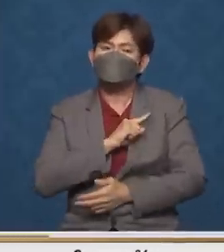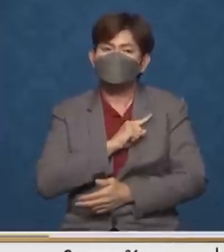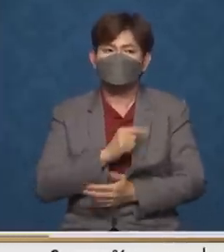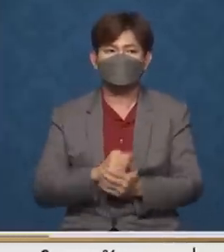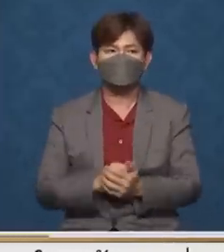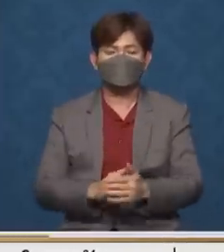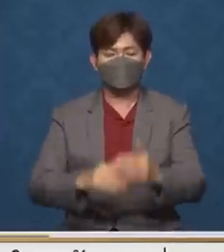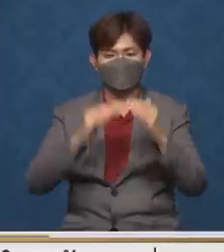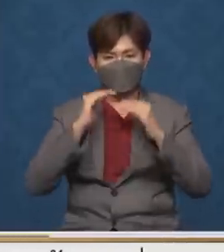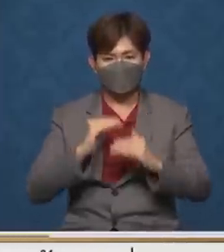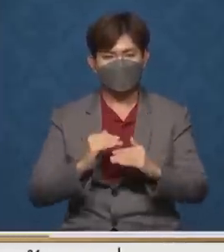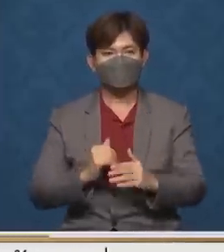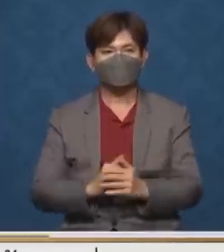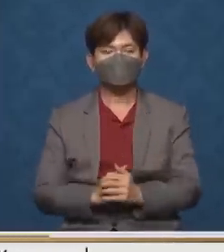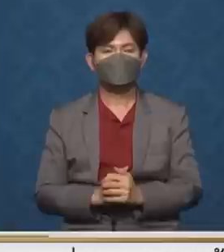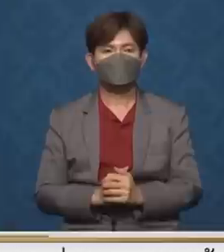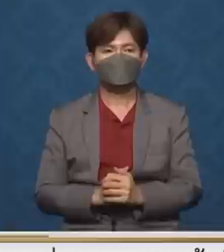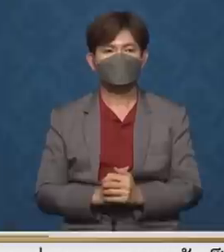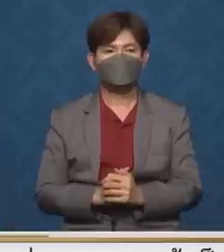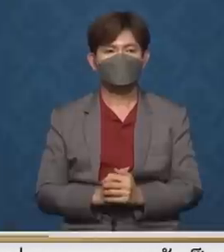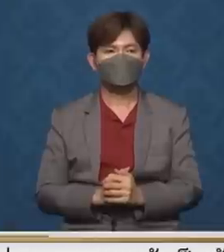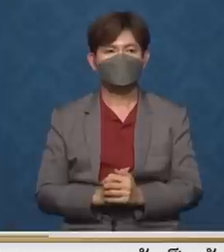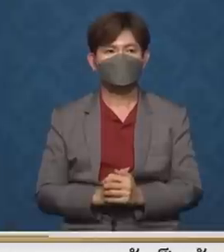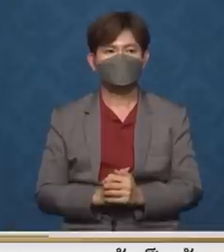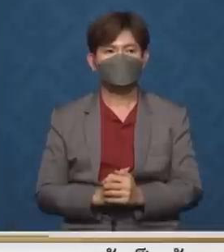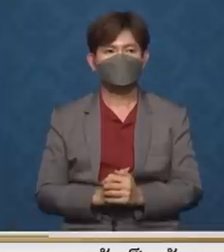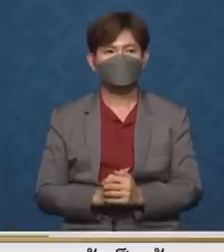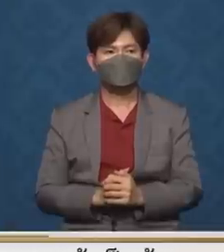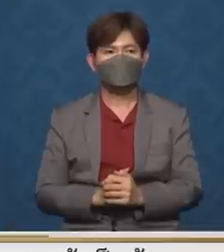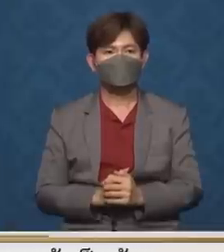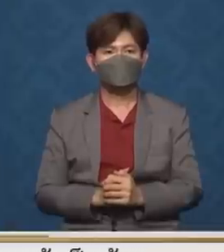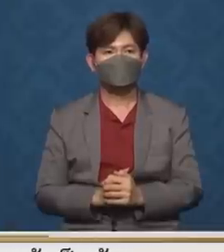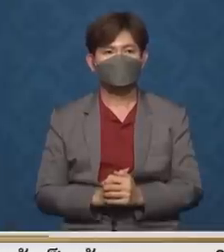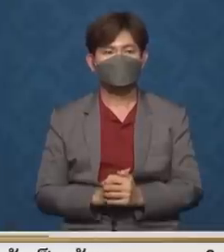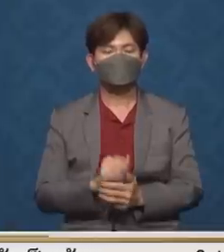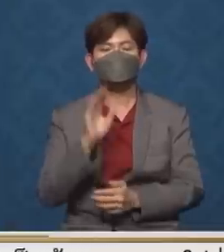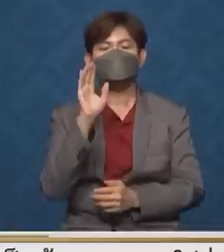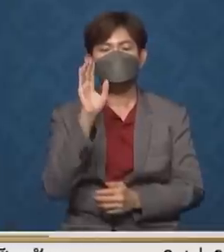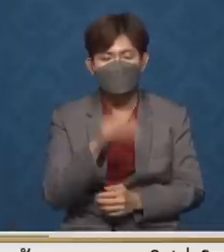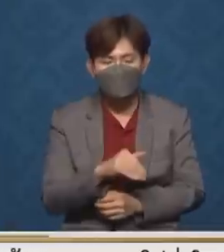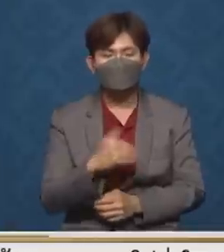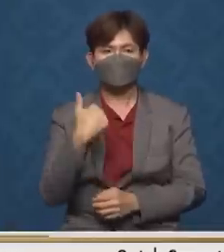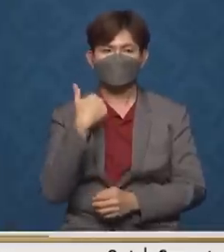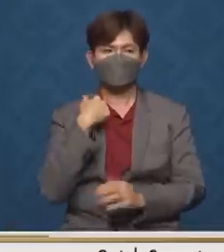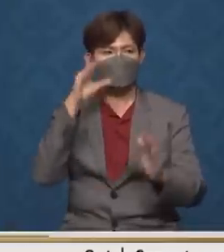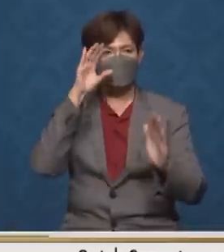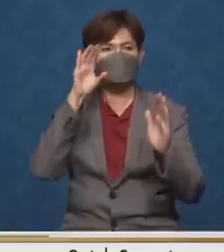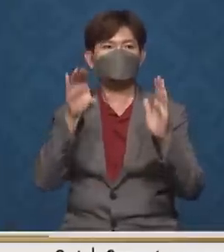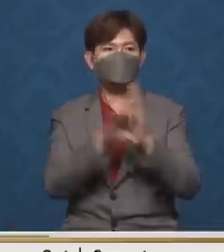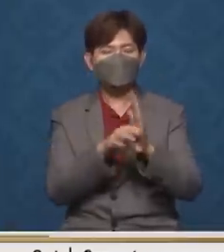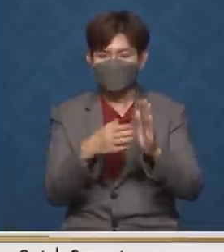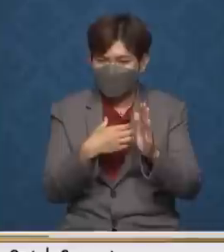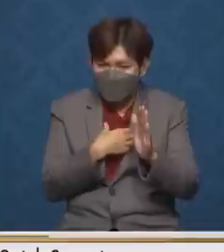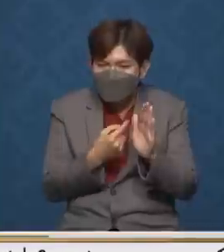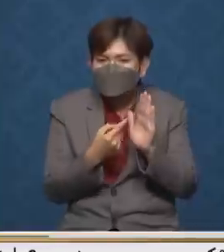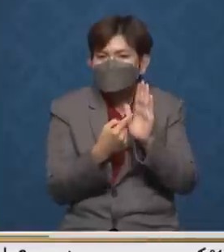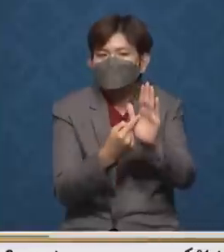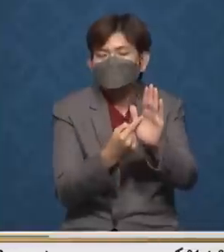แล find gradu จ โ มันตัการพ สวงท